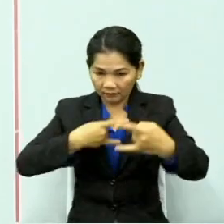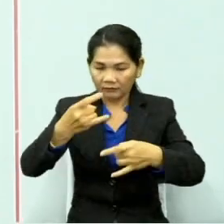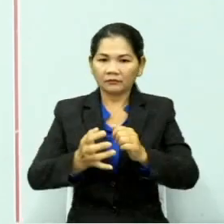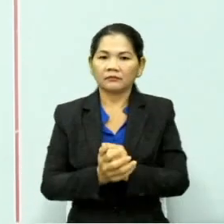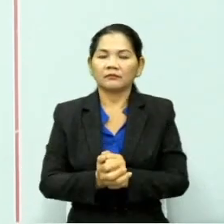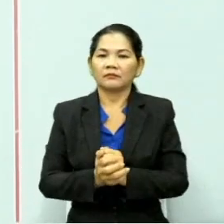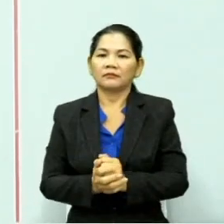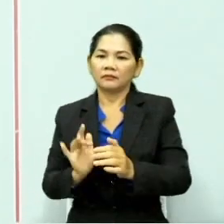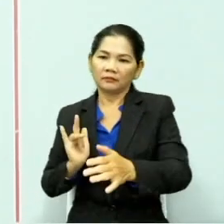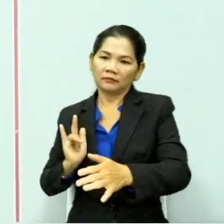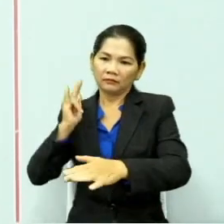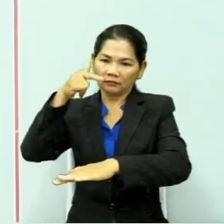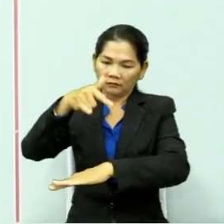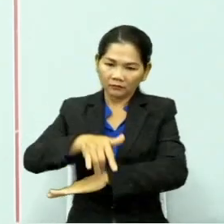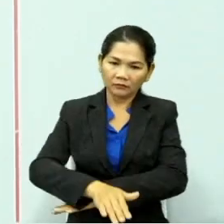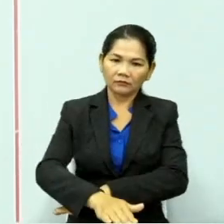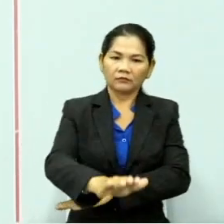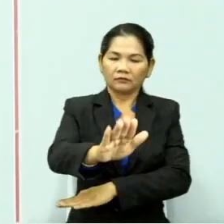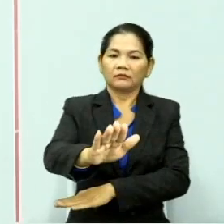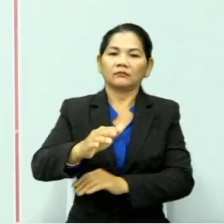bú sra ô